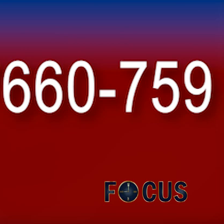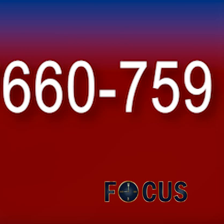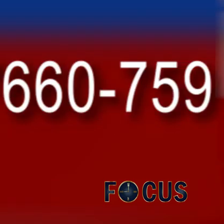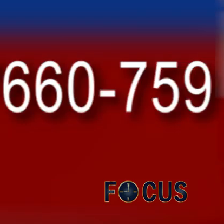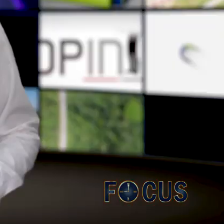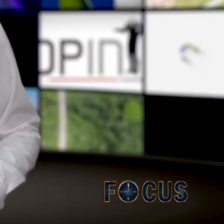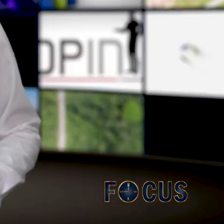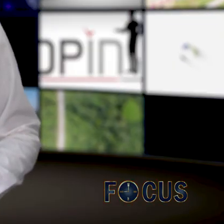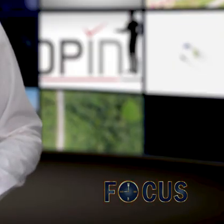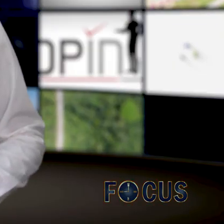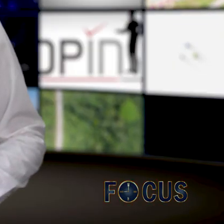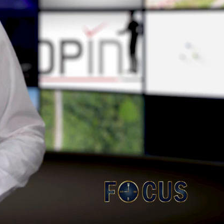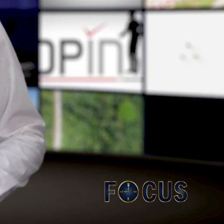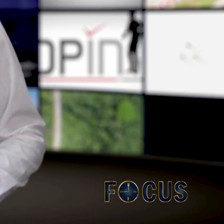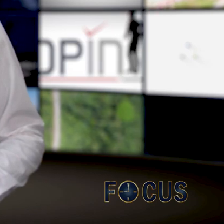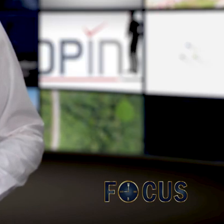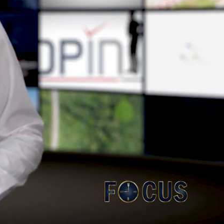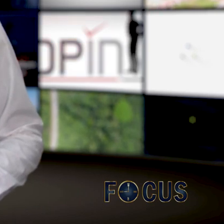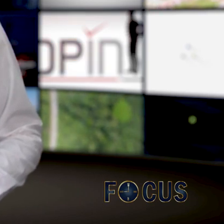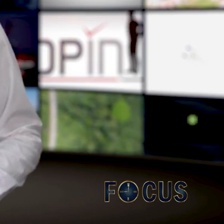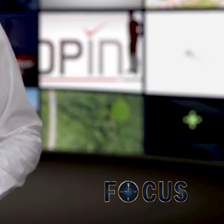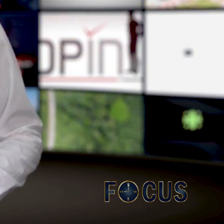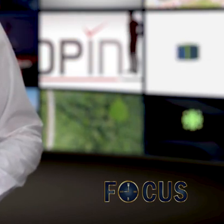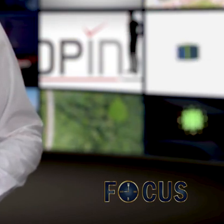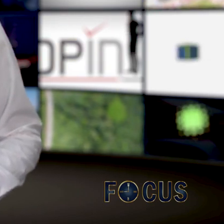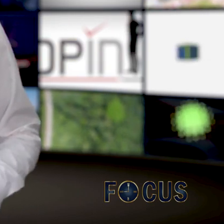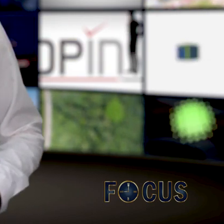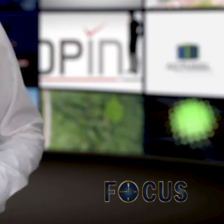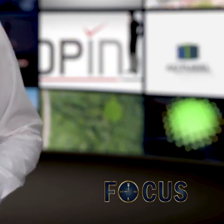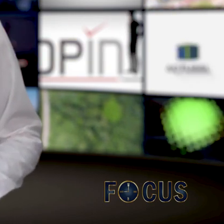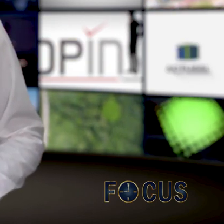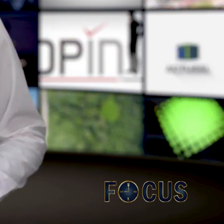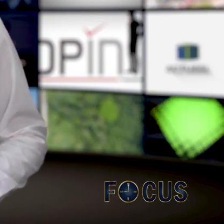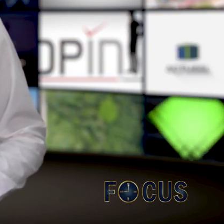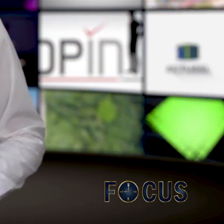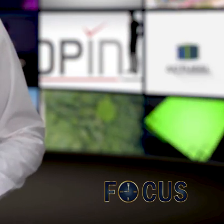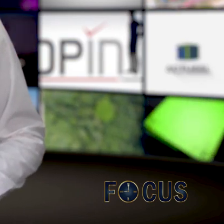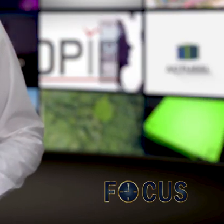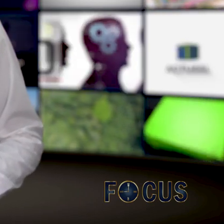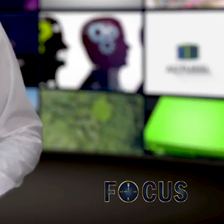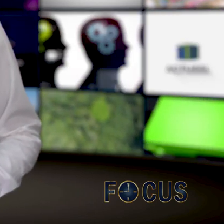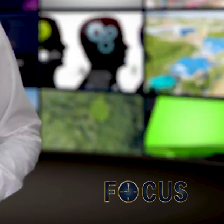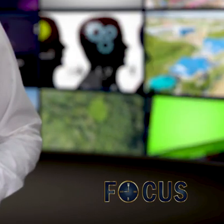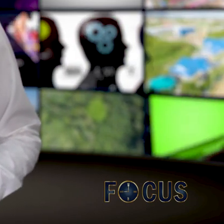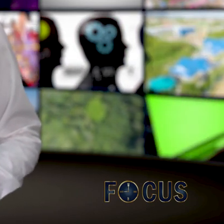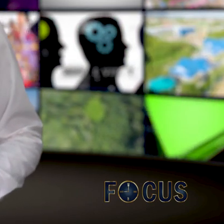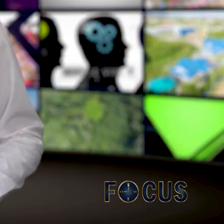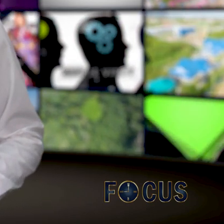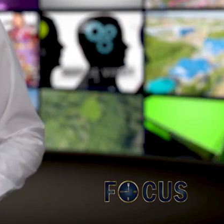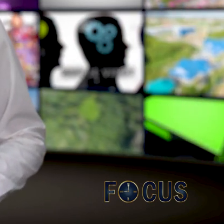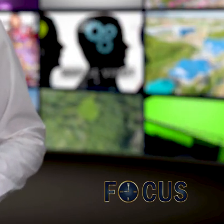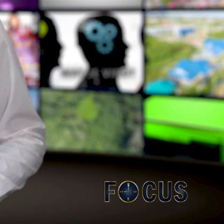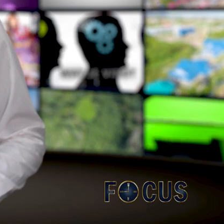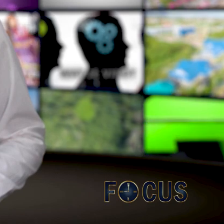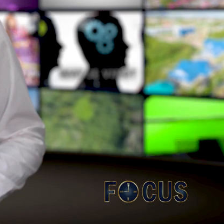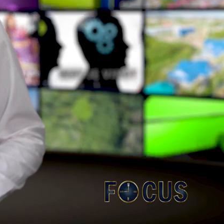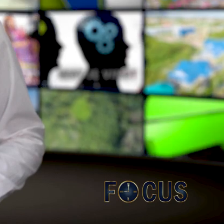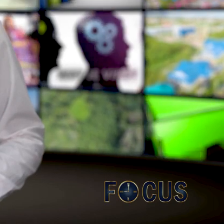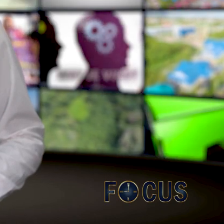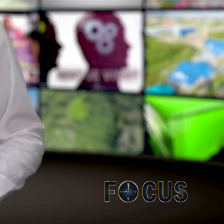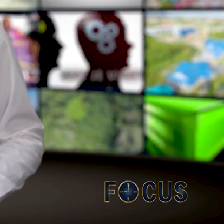7660759. Vandaag is het Nationaal COVID-19 Management Team wederom ingegaan op de ontwikkelingen in Suriname met betrekking tot